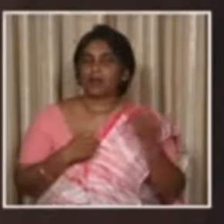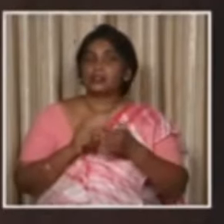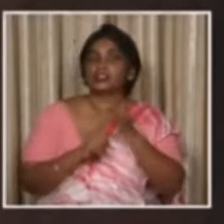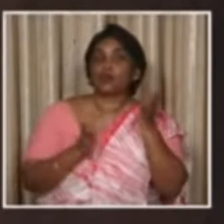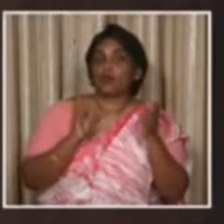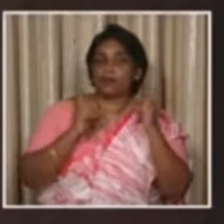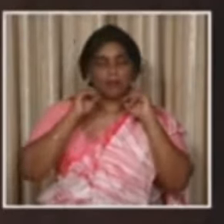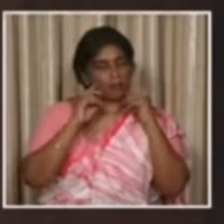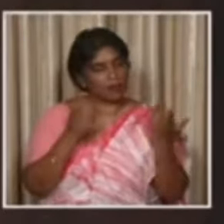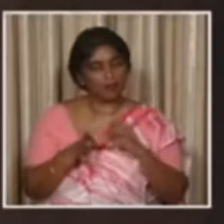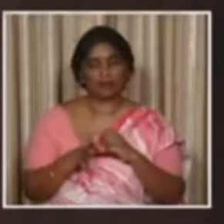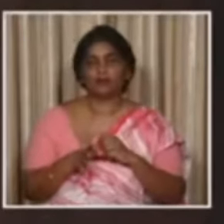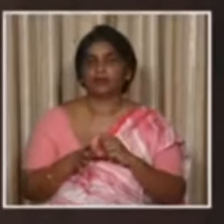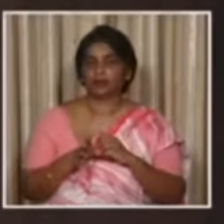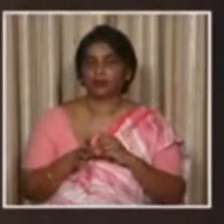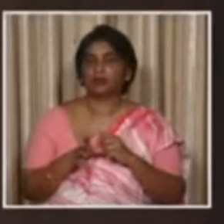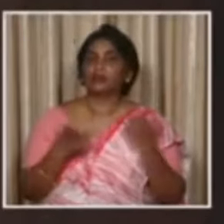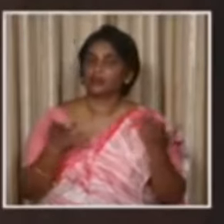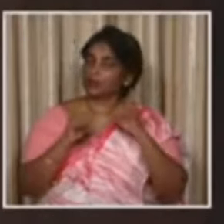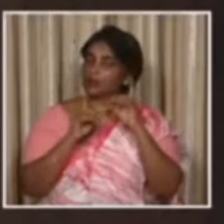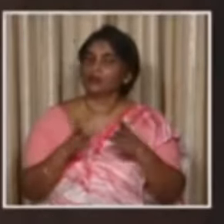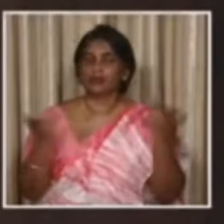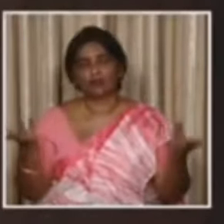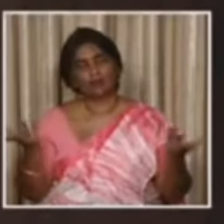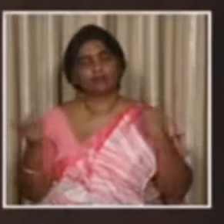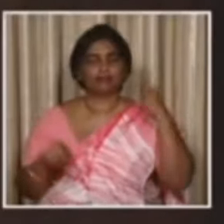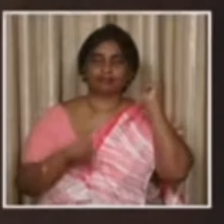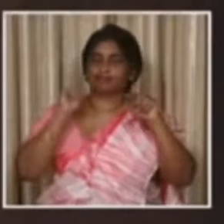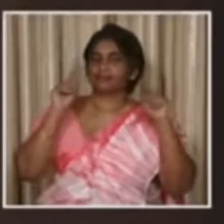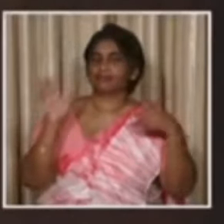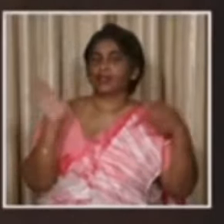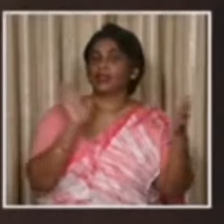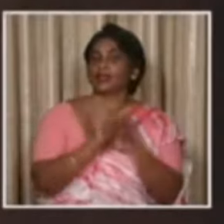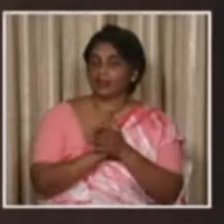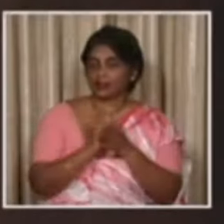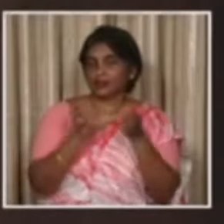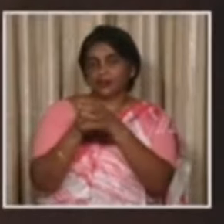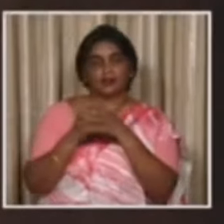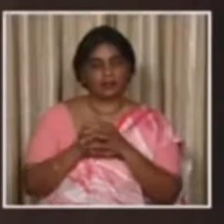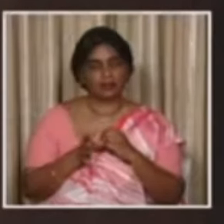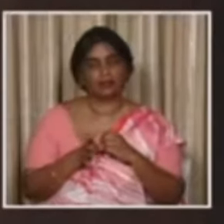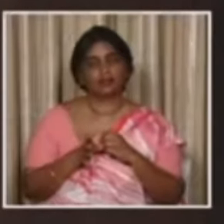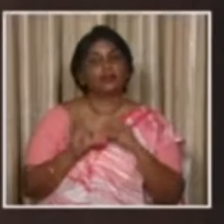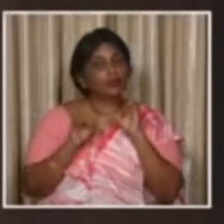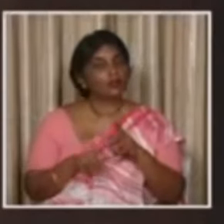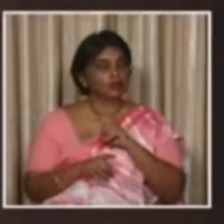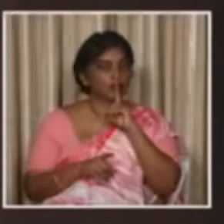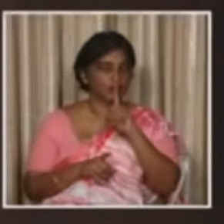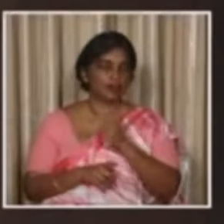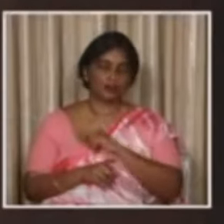අපේක්ෂක කියලා දන්නෙත් නැහැ. ඉතින් ඔය එකක් තියදී යනවා මොනවා හරි එකට එකතු වෙච්ච කට්ටියක් එකතු කරගෙන. ඉතින් මං කියන්නේ කැමති ඒ